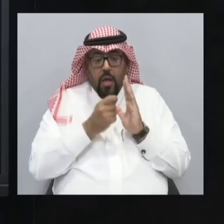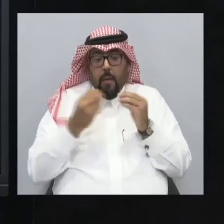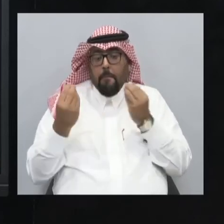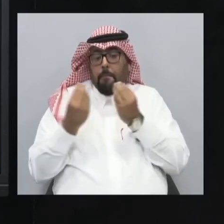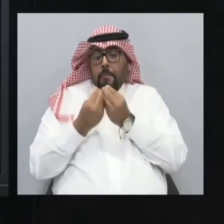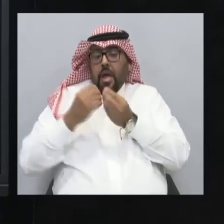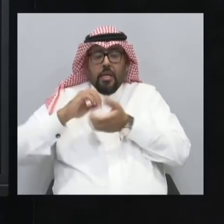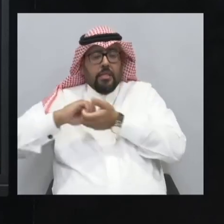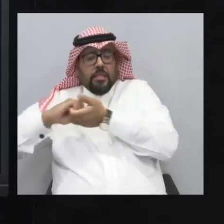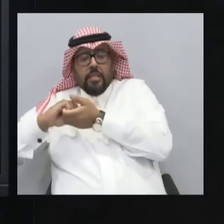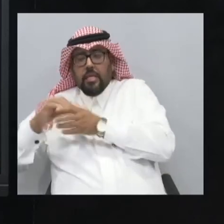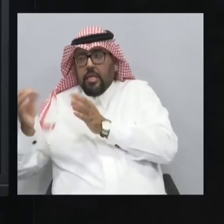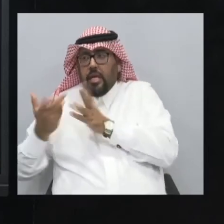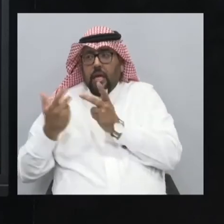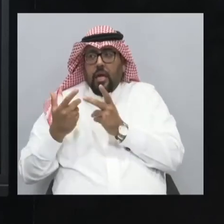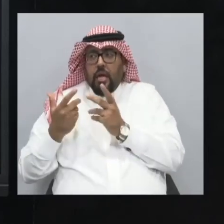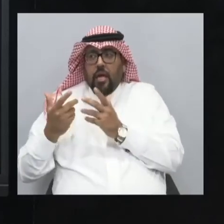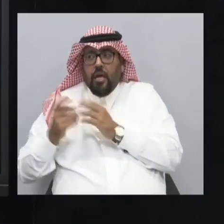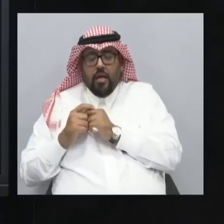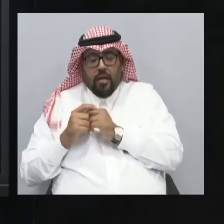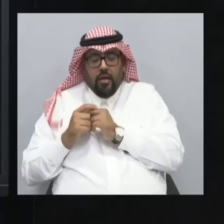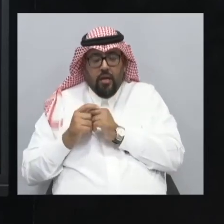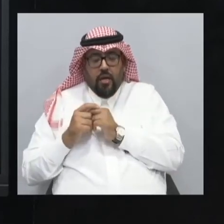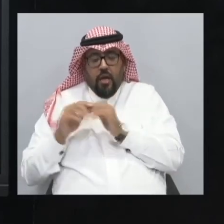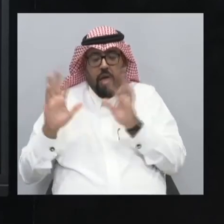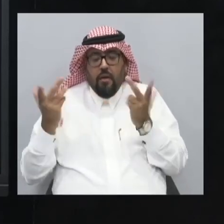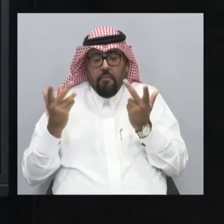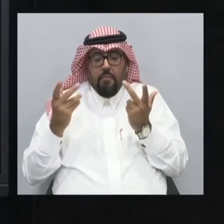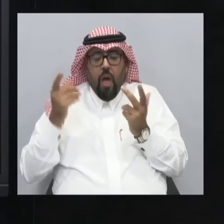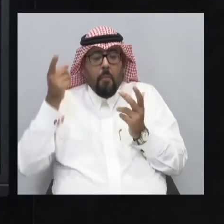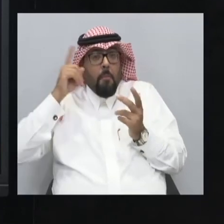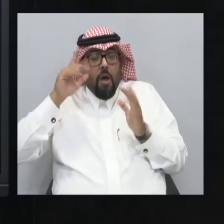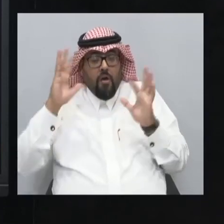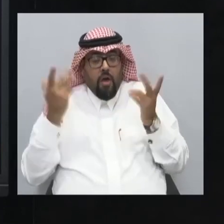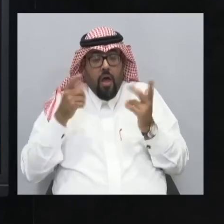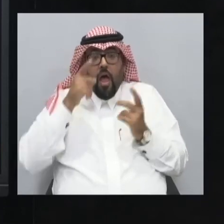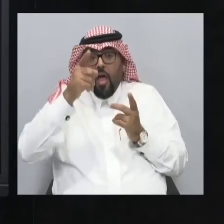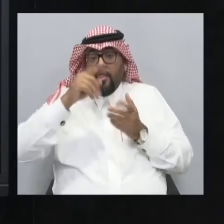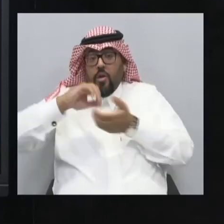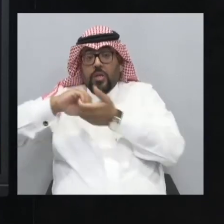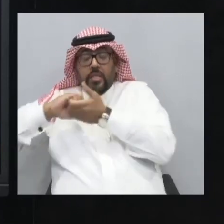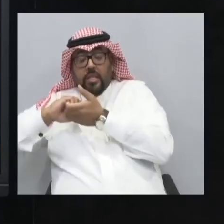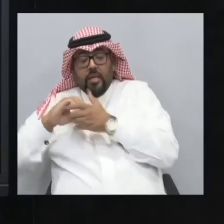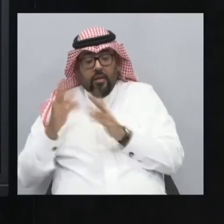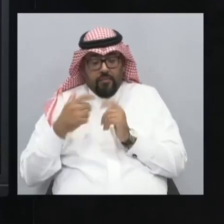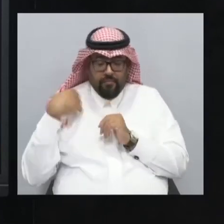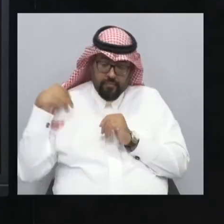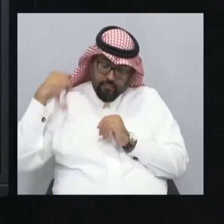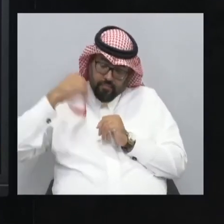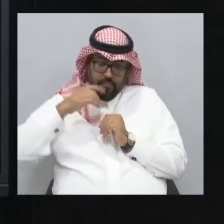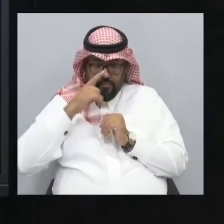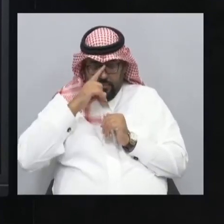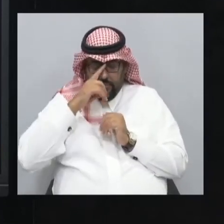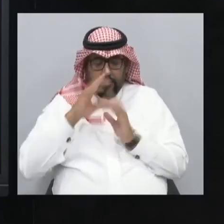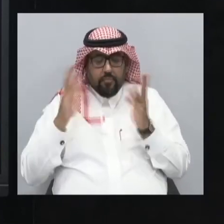بجواري، زميلك. إلى من لم يتعرف، طبعا أنت وزميلك، تكتب أنت وزميلك أيضا